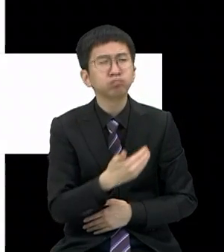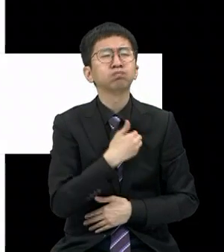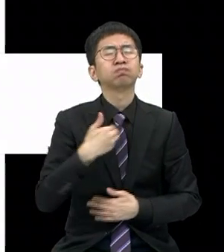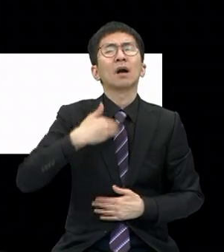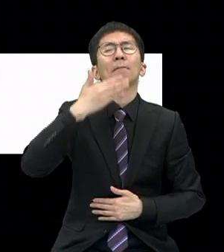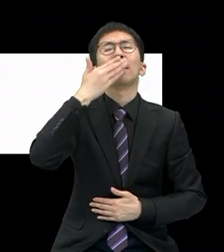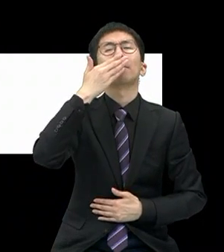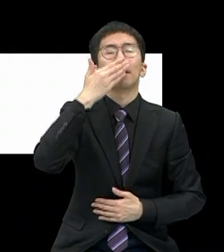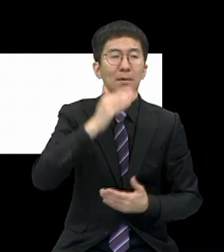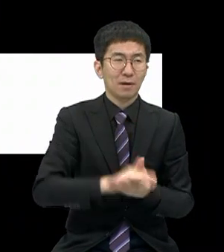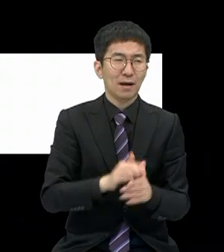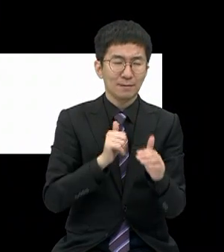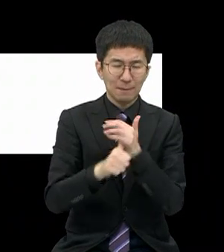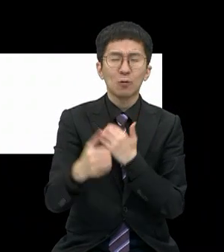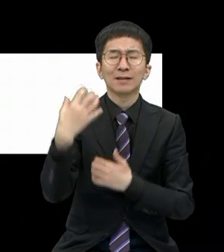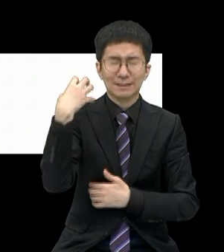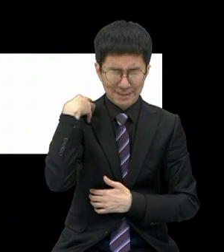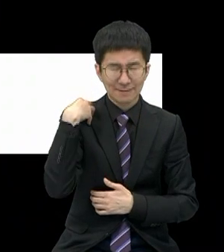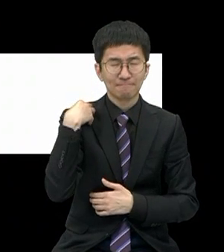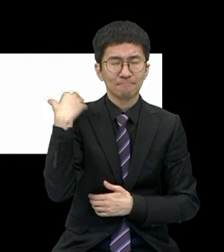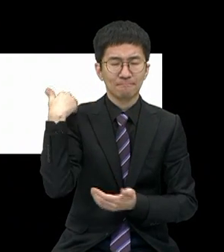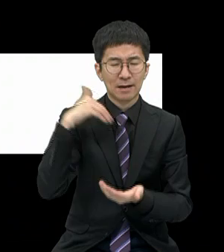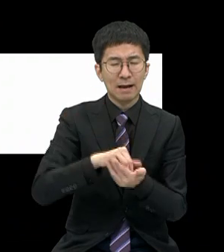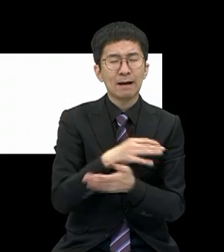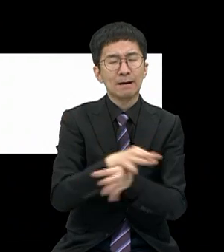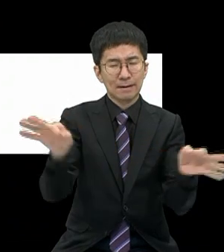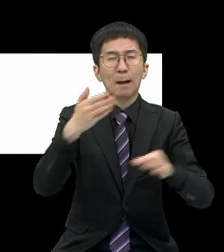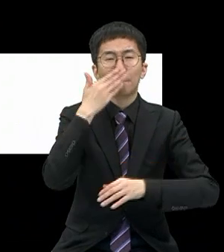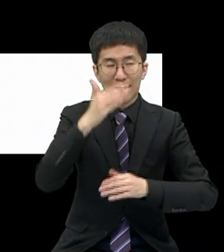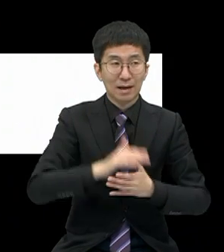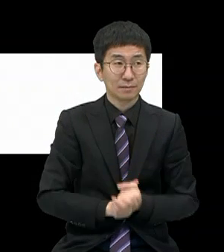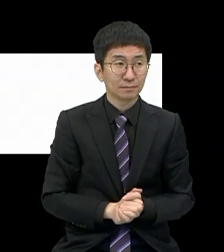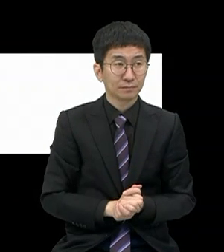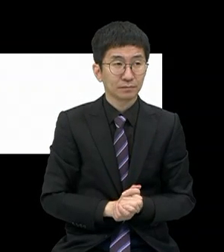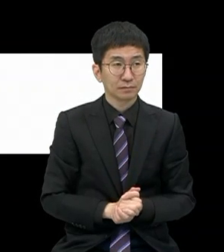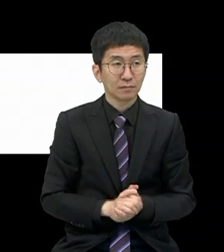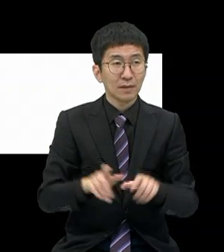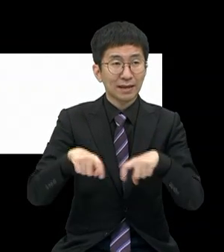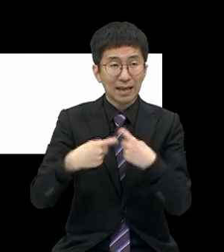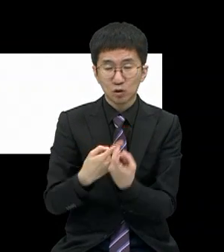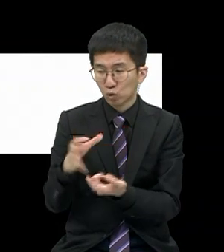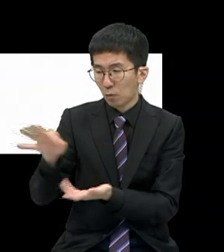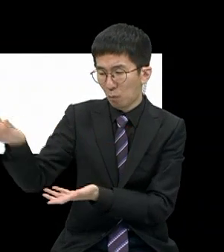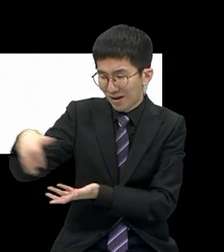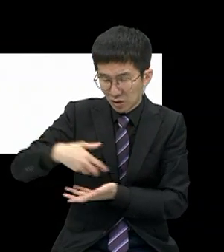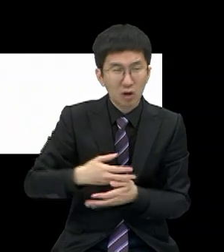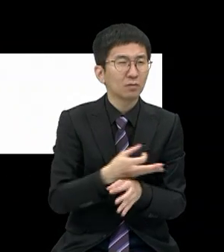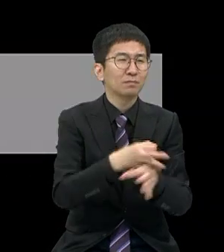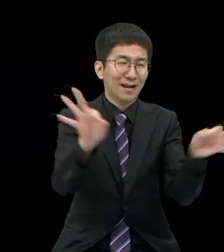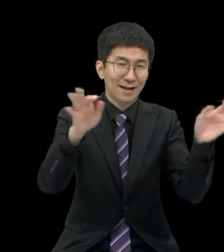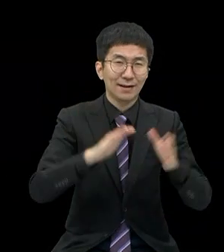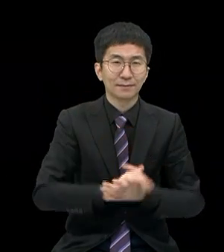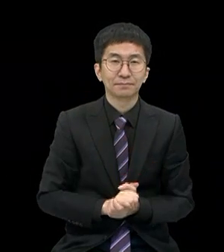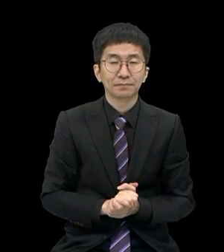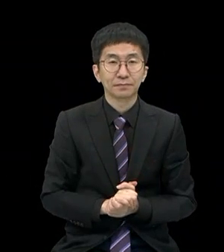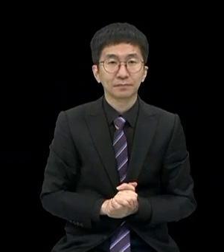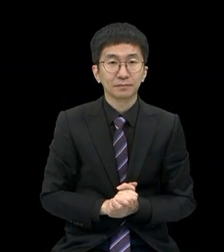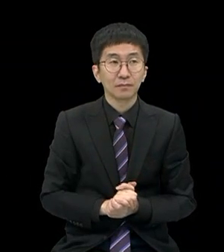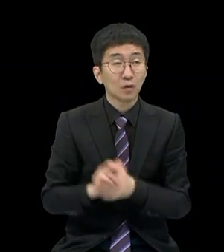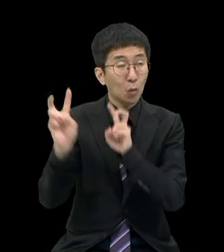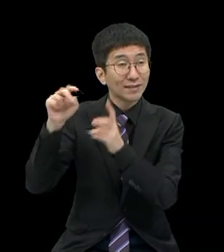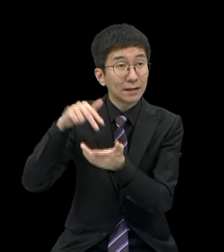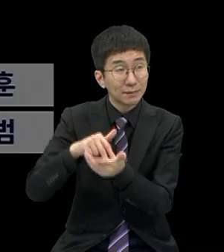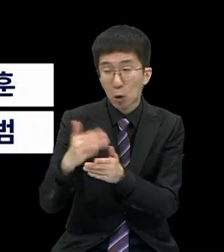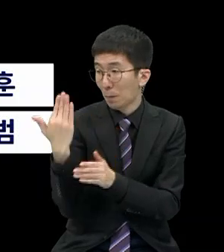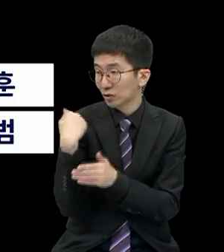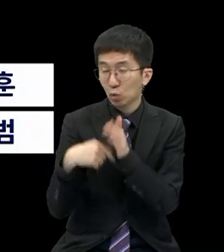적혀 라서 책임지고 자 한 부분 법무 향해 전적으로 아량이 4 에디 g 책은 조금 전 다시